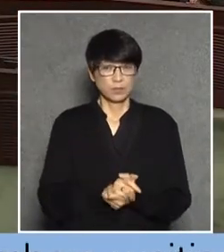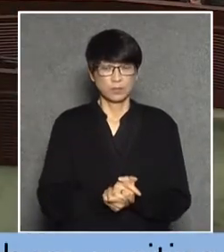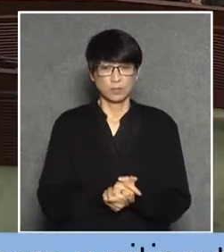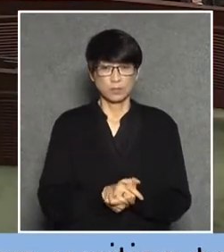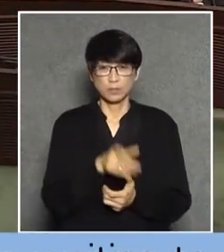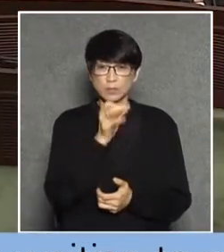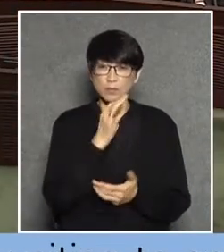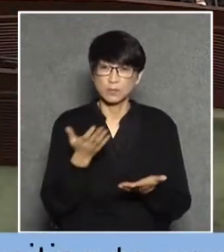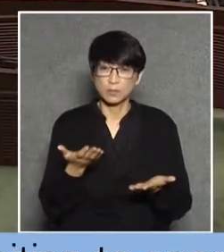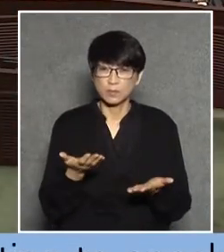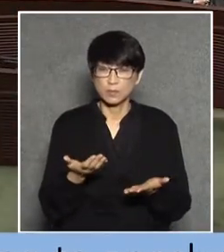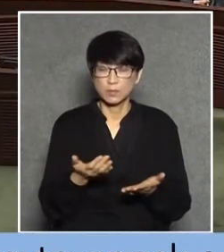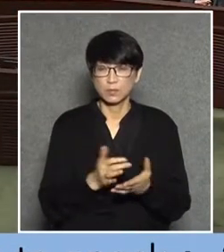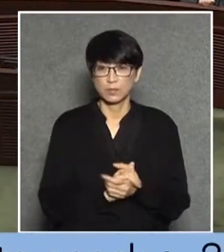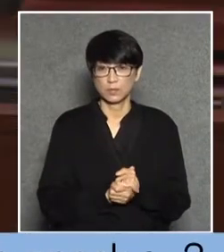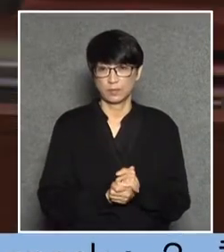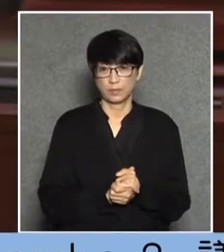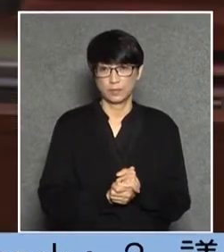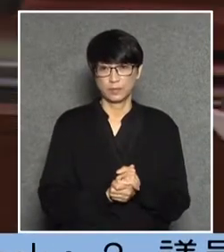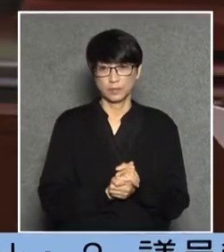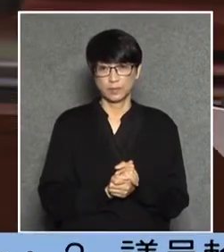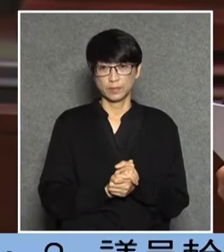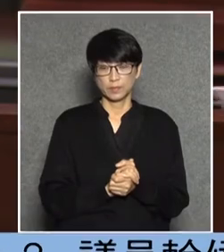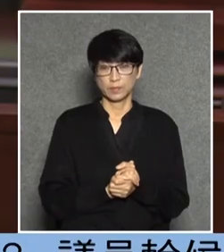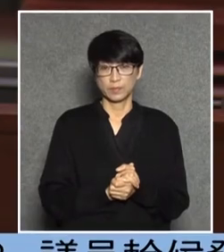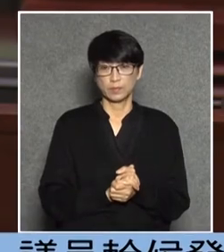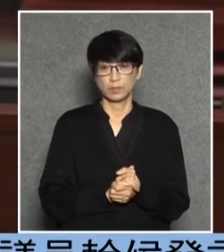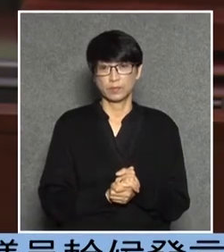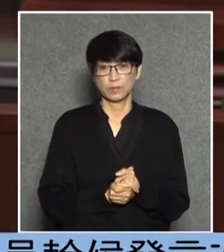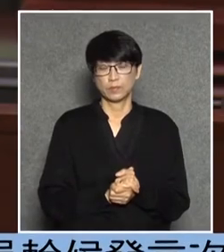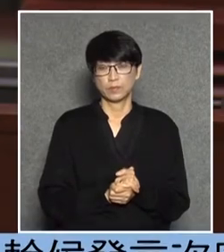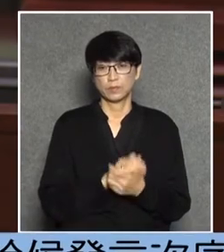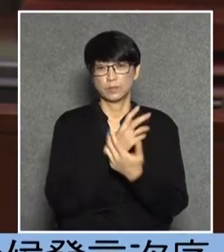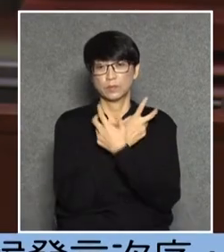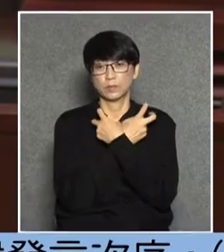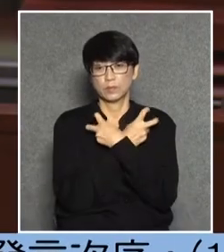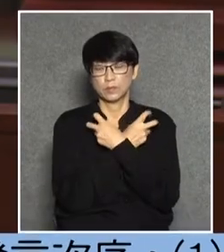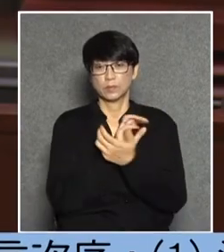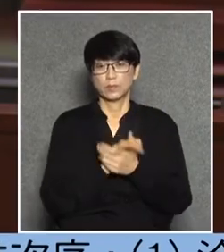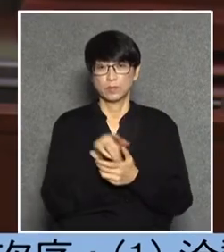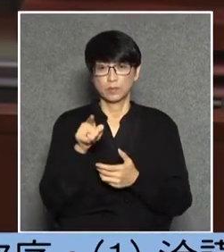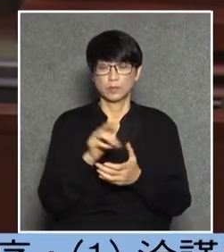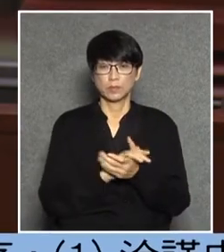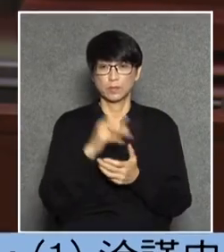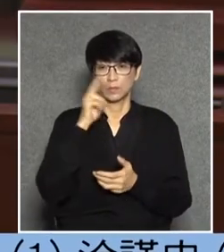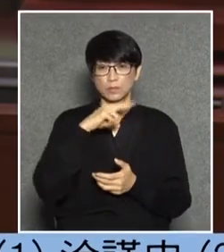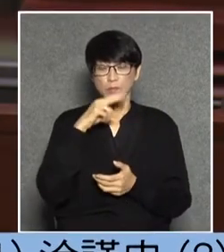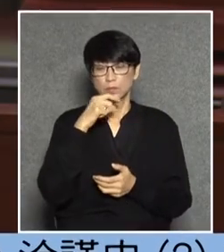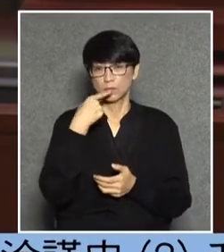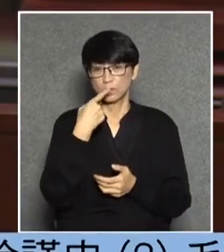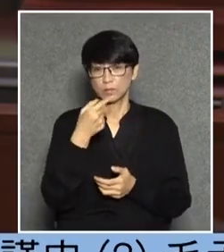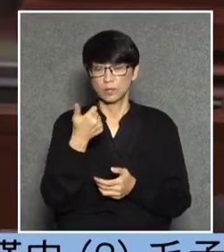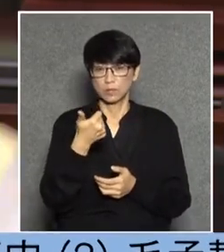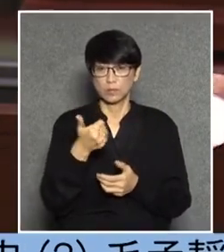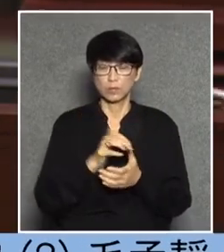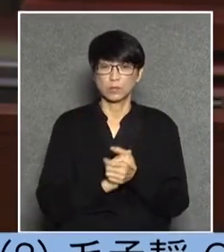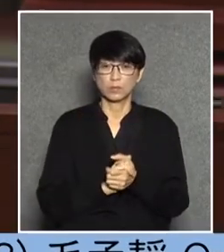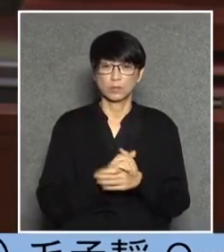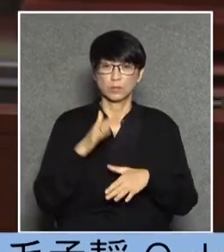啊？喂，講嚟講去愛爾蘭啊，講個天下無敵啊，講愛爾